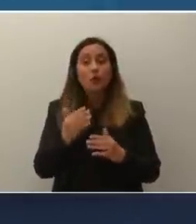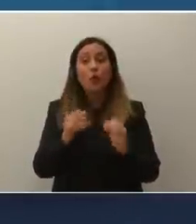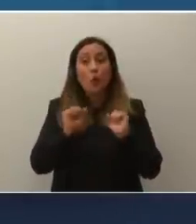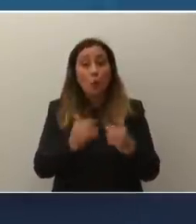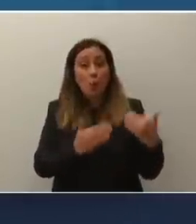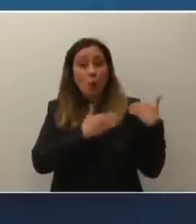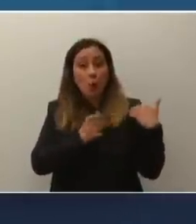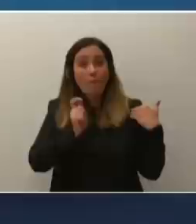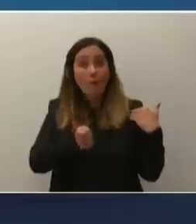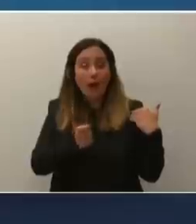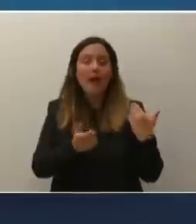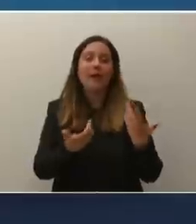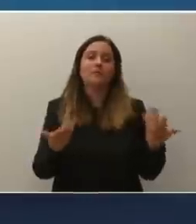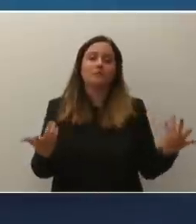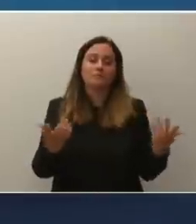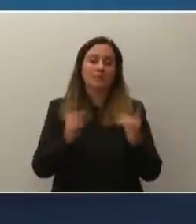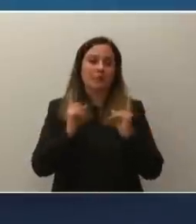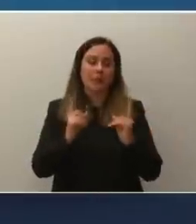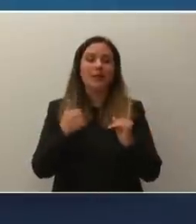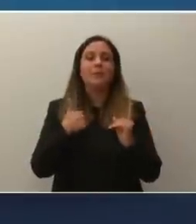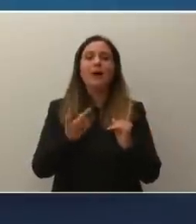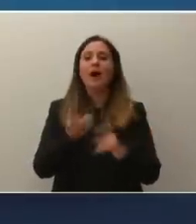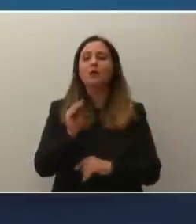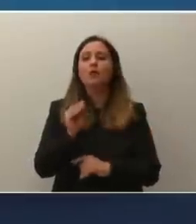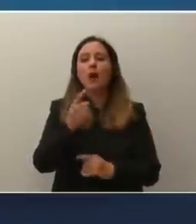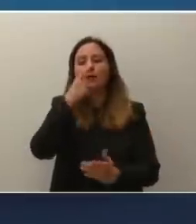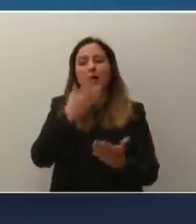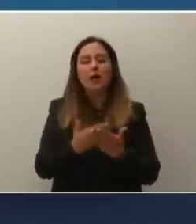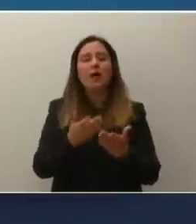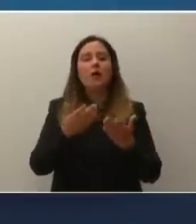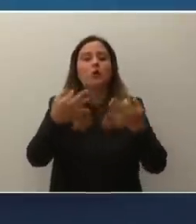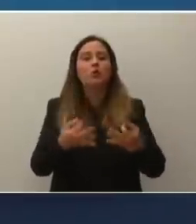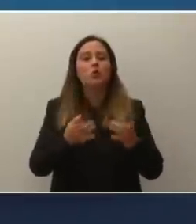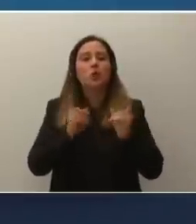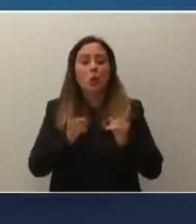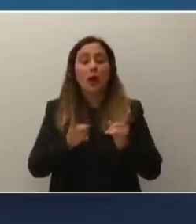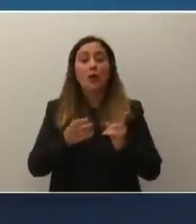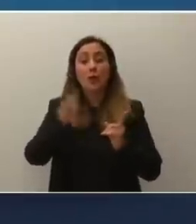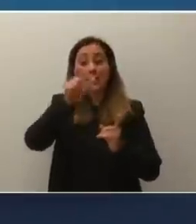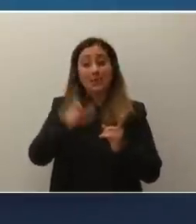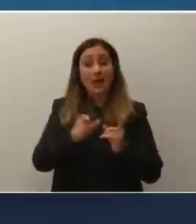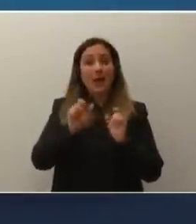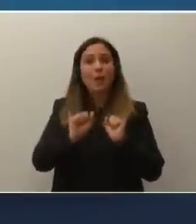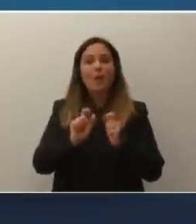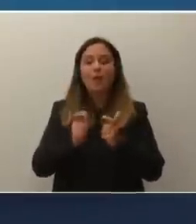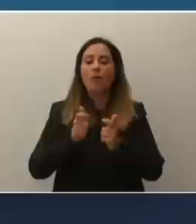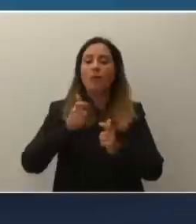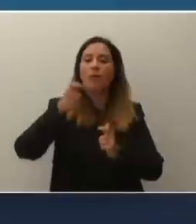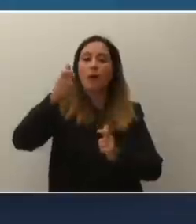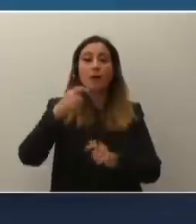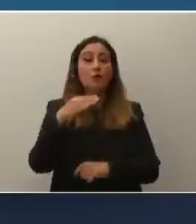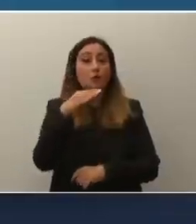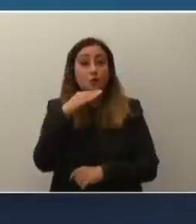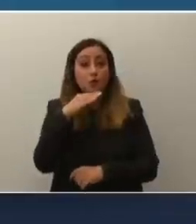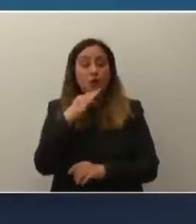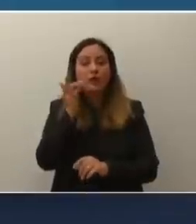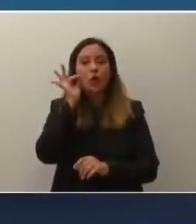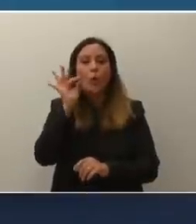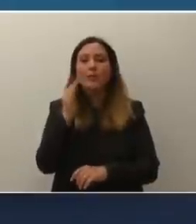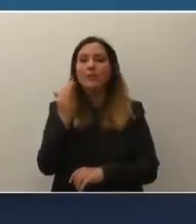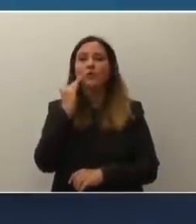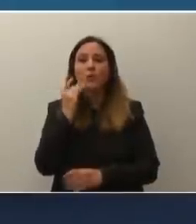farà questo Paese a crescere abbastanza per poter poi un giorno ripagare il debito che sta facendo oggi?